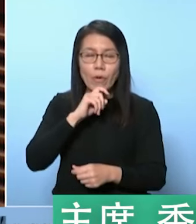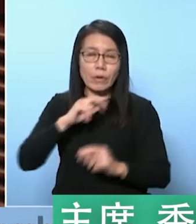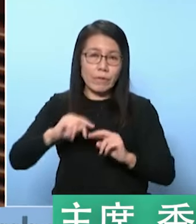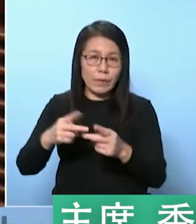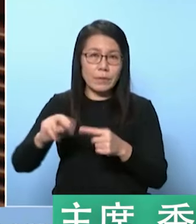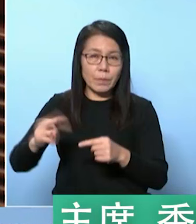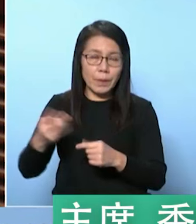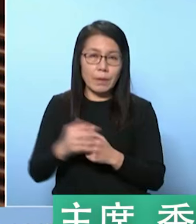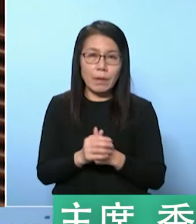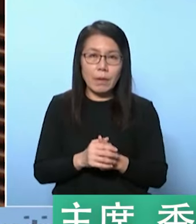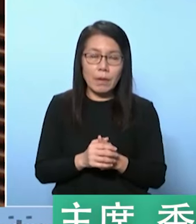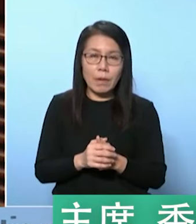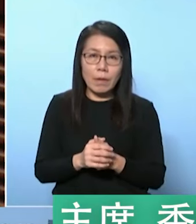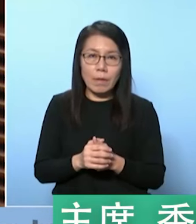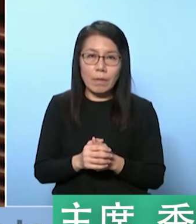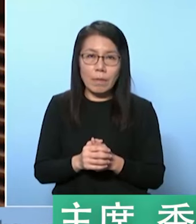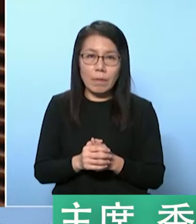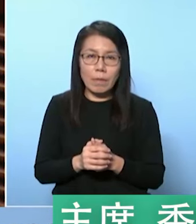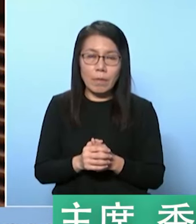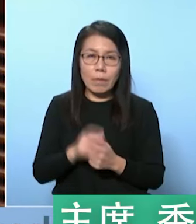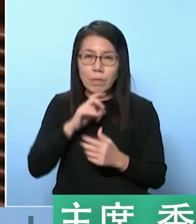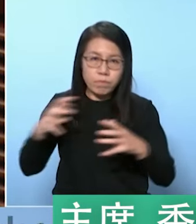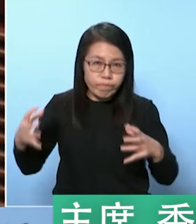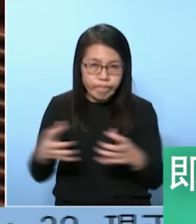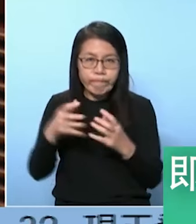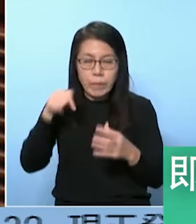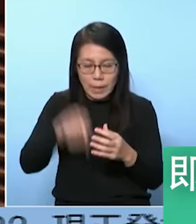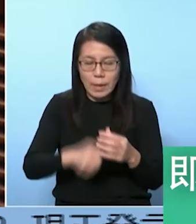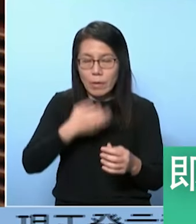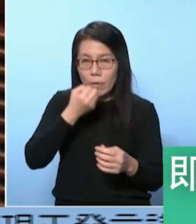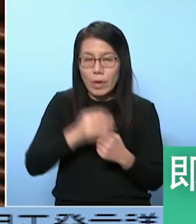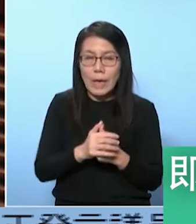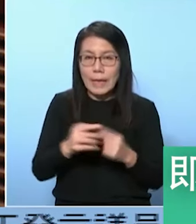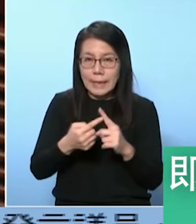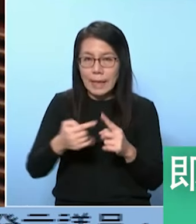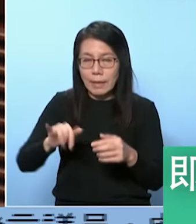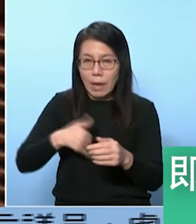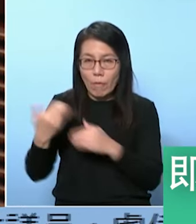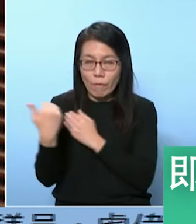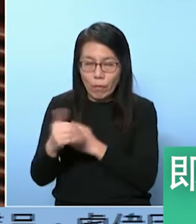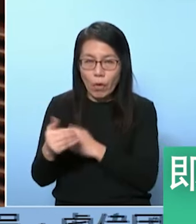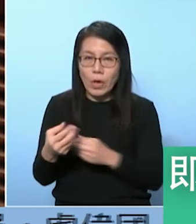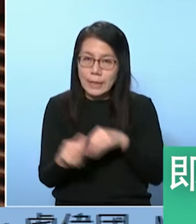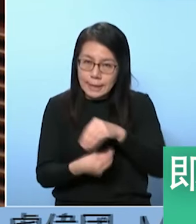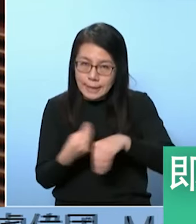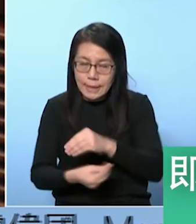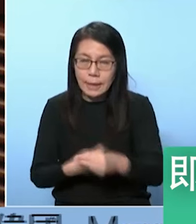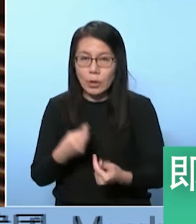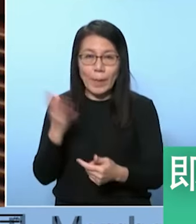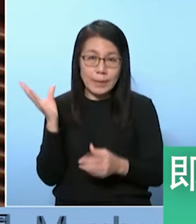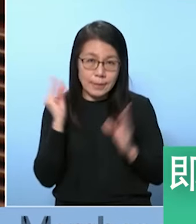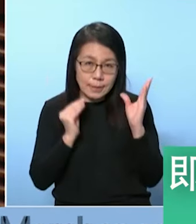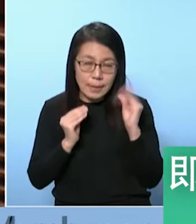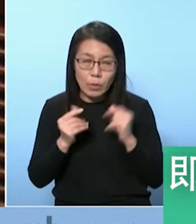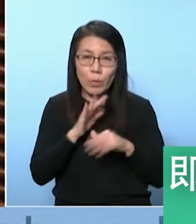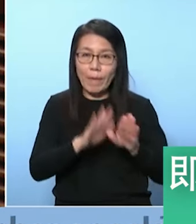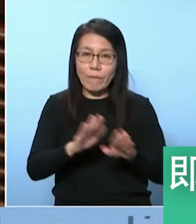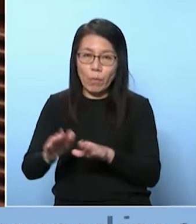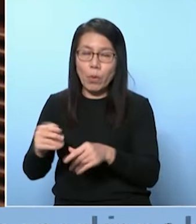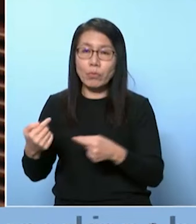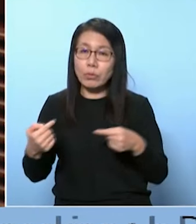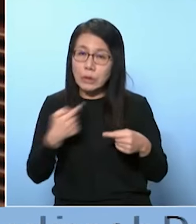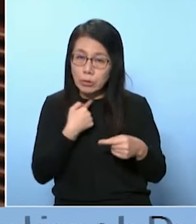展成為五流匯聚之地，即是人流、物流、資金流、信息流及服務